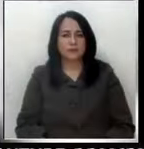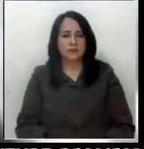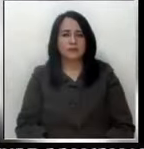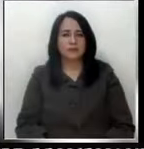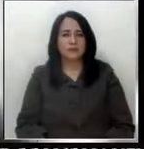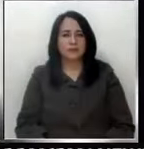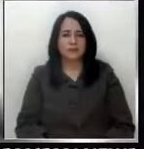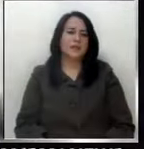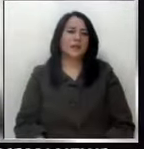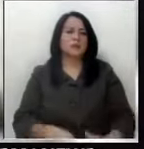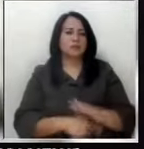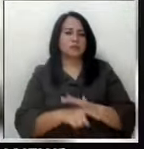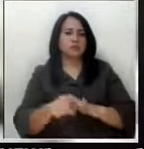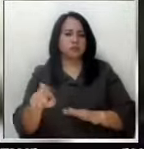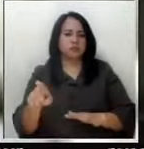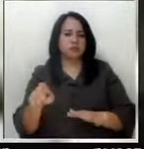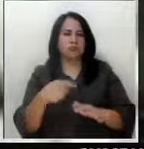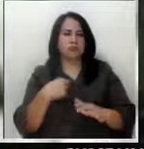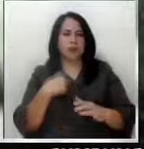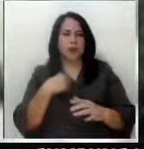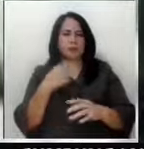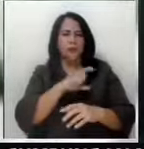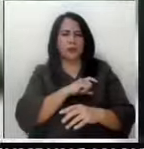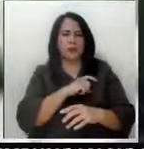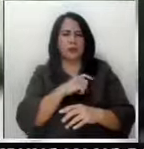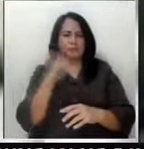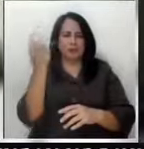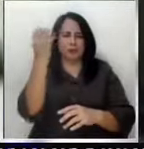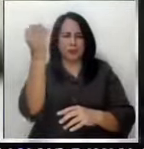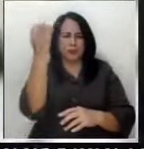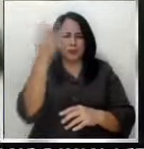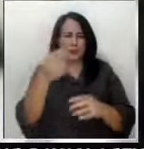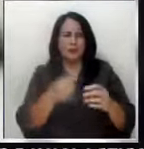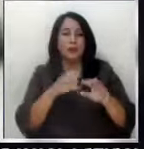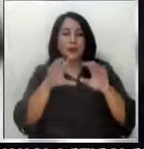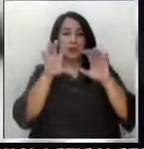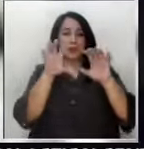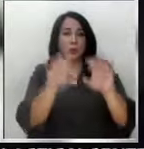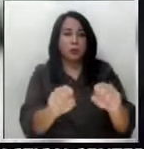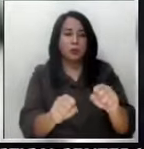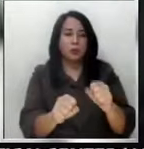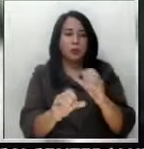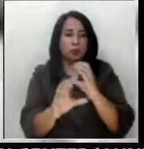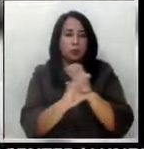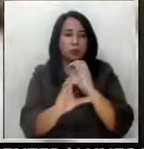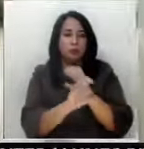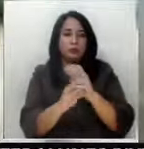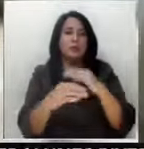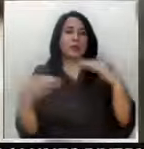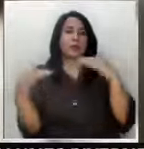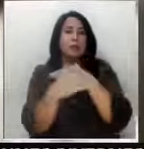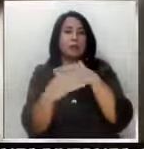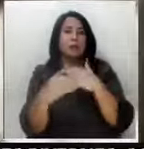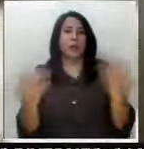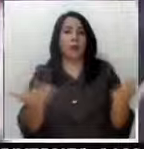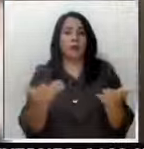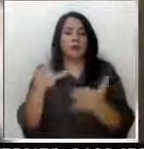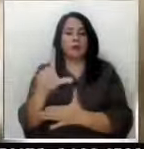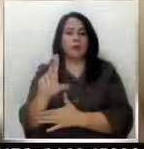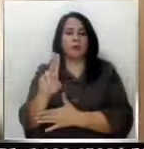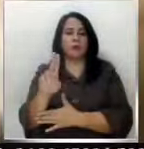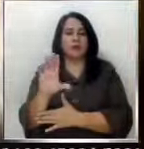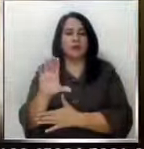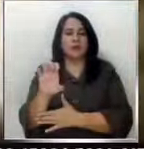Pumarurot ang isang mobile ng Lucena City Police para ma-intercept ang target nilang sasakyan sa highway sa Lucena. Labas!